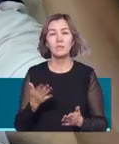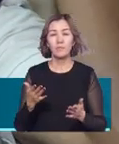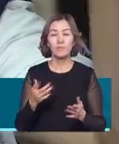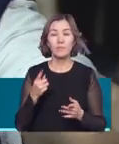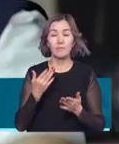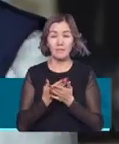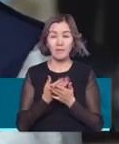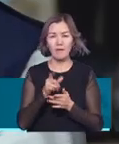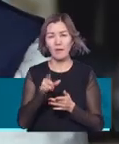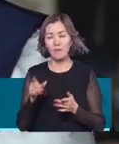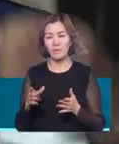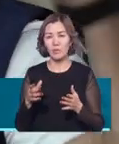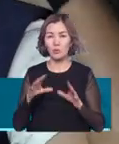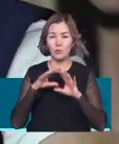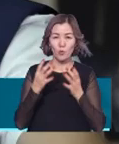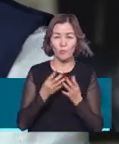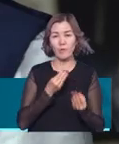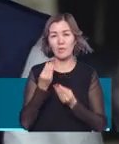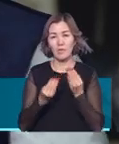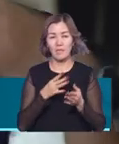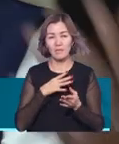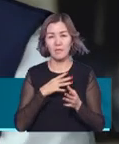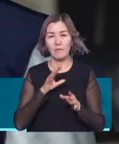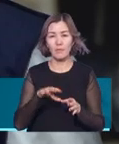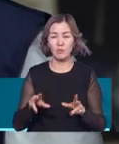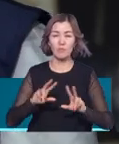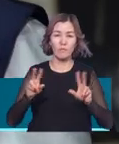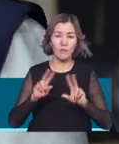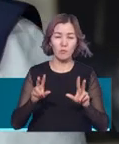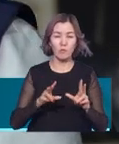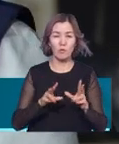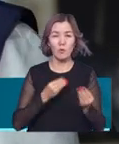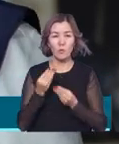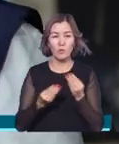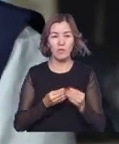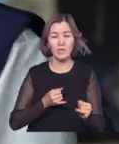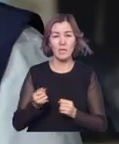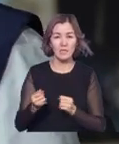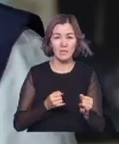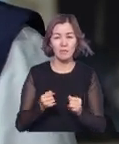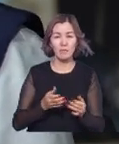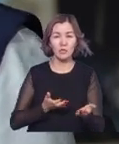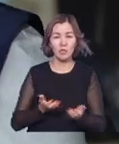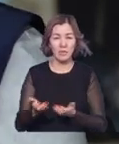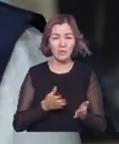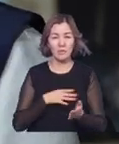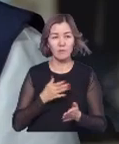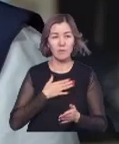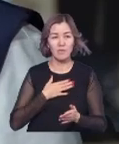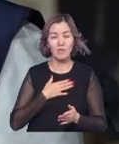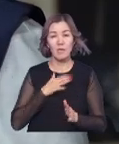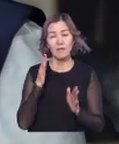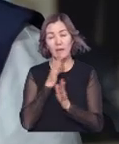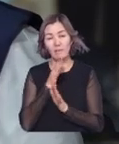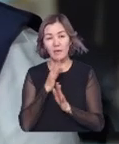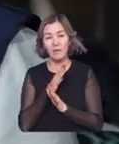жаңағы немен жаңа баскетболмен, волейболмен ойнайды, коньки тебеді, шаңғы тебеді. Менің өзім табиғи